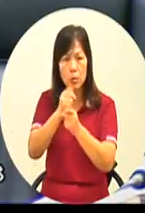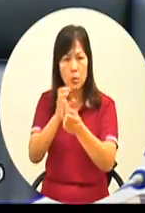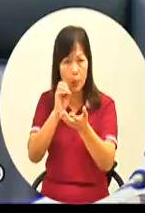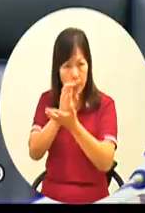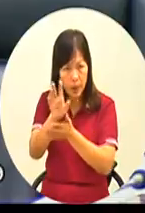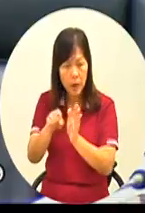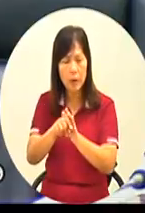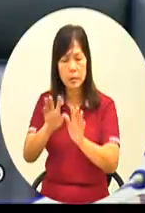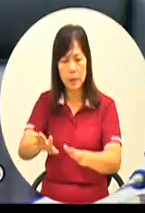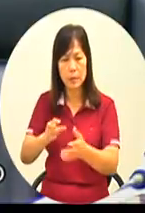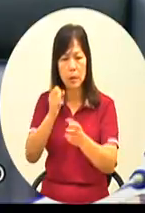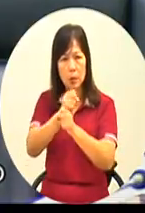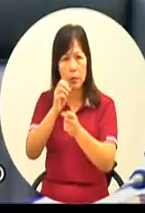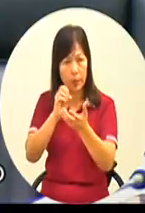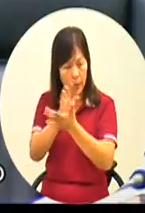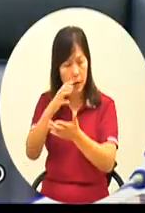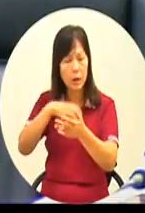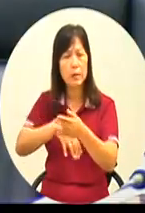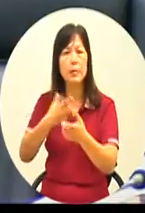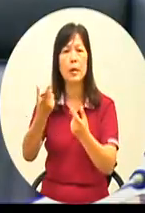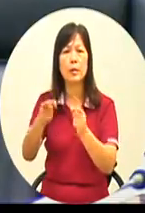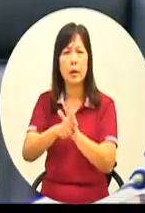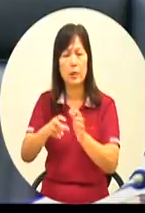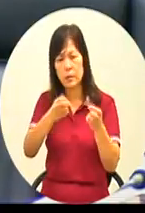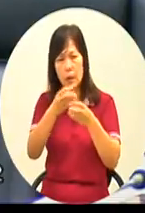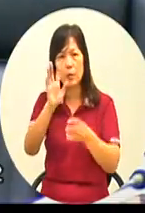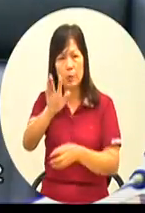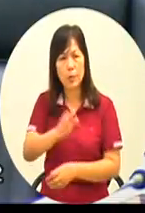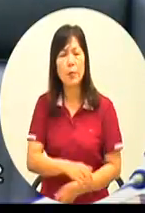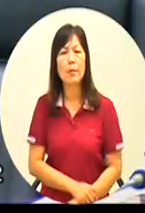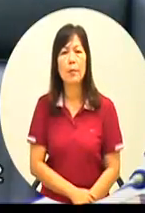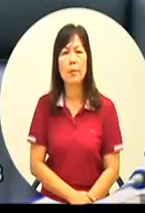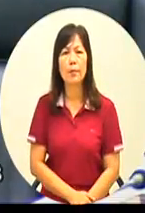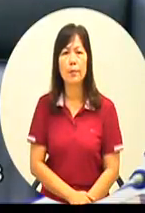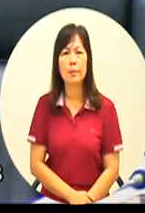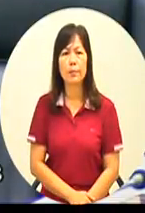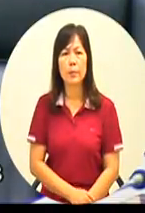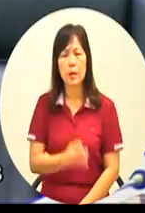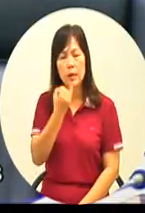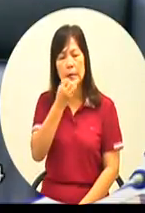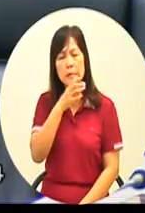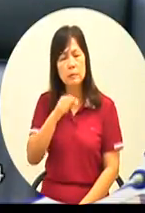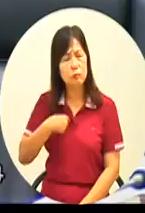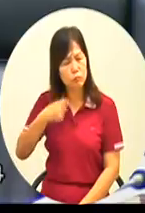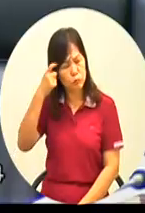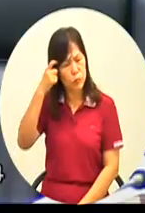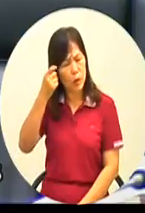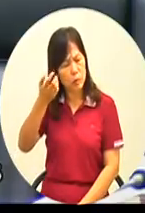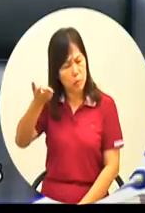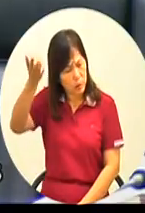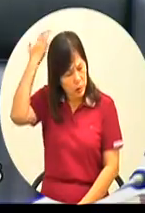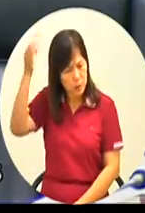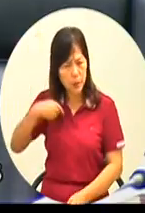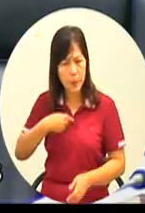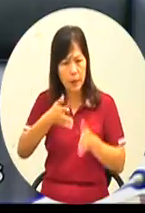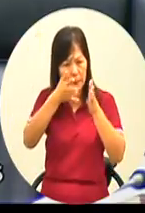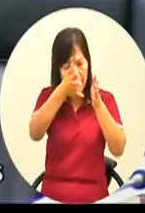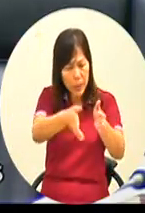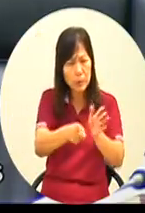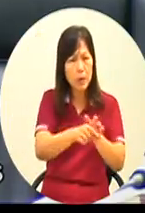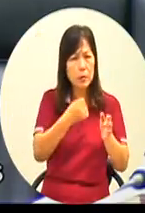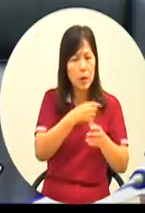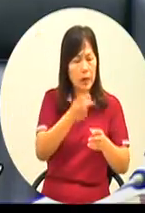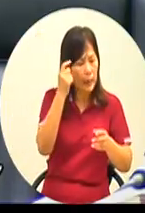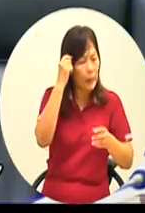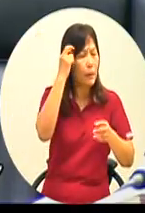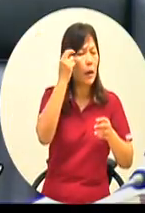括你这次的业务报告里头都有谈到，哈。但是我总认为过去好像比较偏重于跟他们感情的